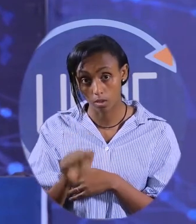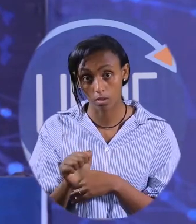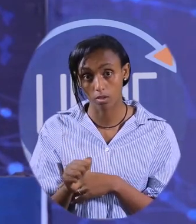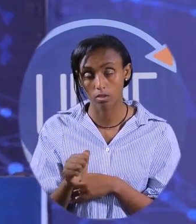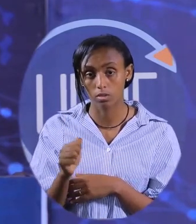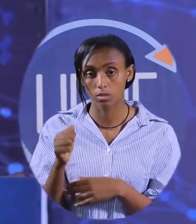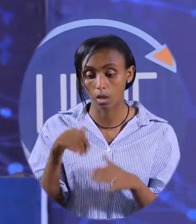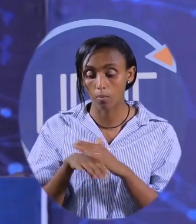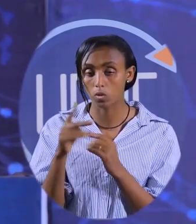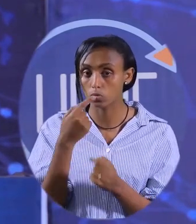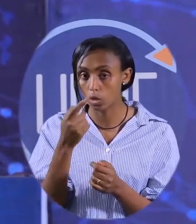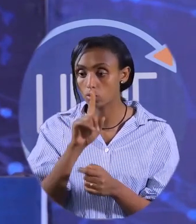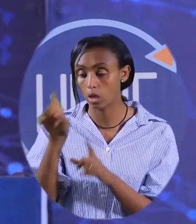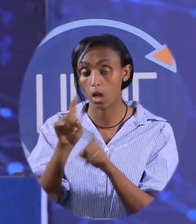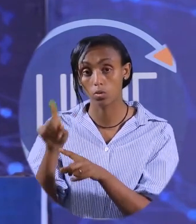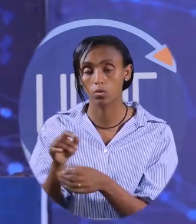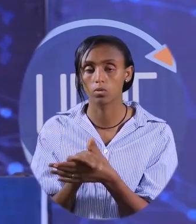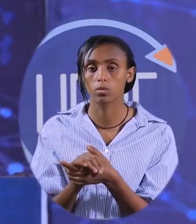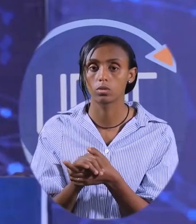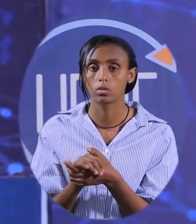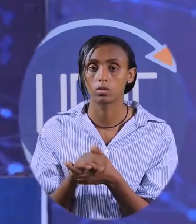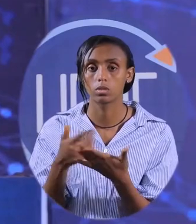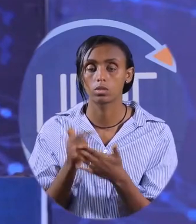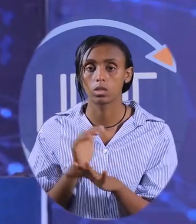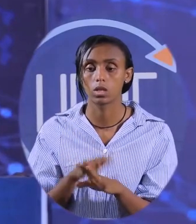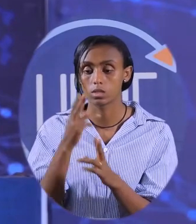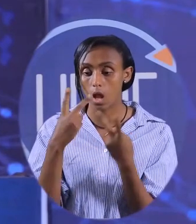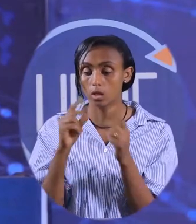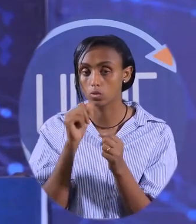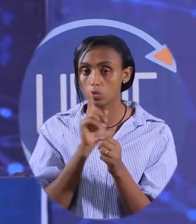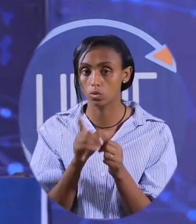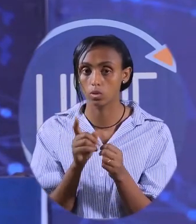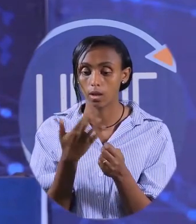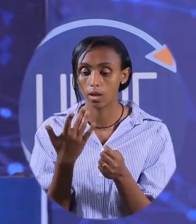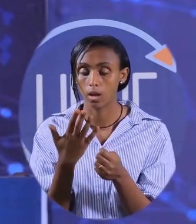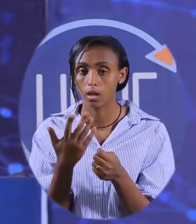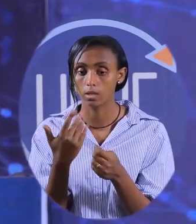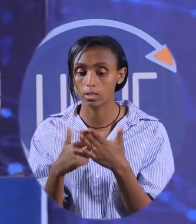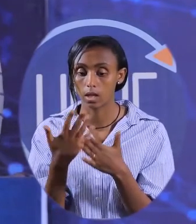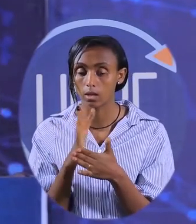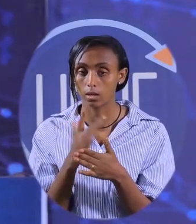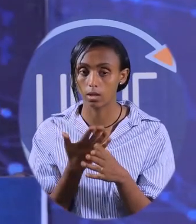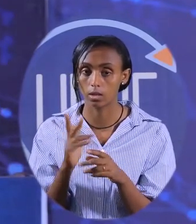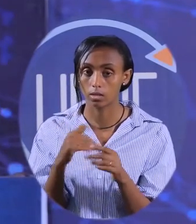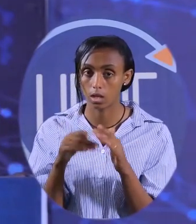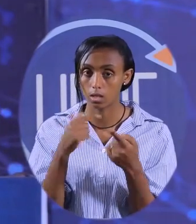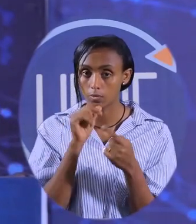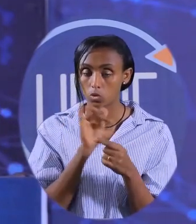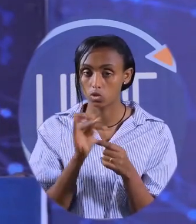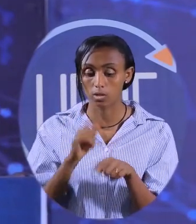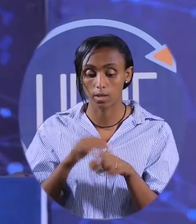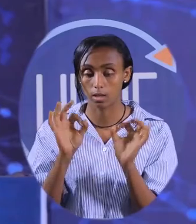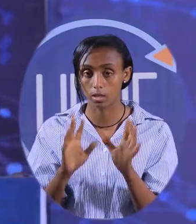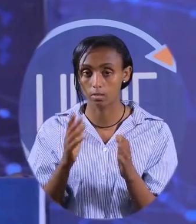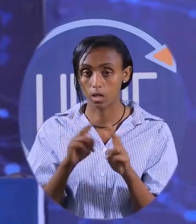ሲሪየስሊ እስቲ ገባ ብላችሁ ጠያይቁ። ብዙ ነገሮችን እሱ ላይ ስላላተኮርን ነው ገና አጀንዳ እንዳይን ነገር ስላልመጣ እንጂ ብዙ ማለት ይቻላል። ሰዓት